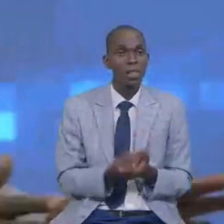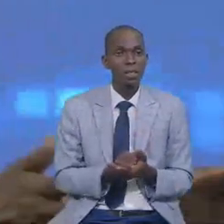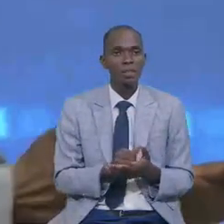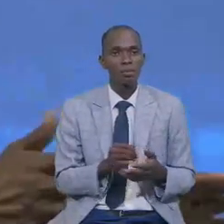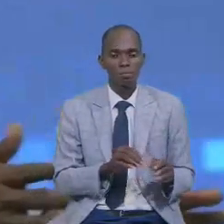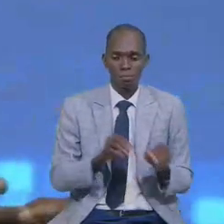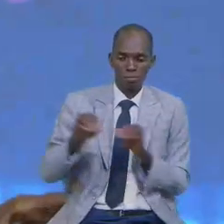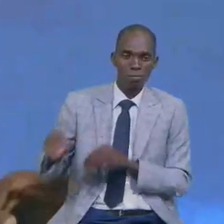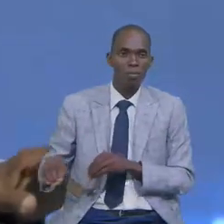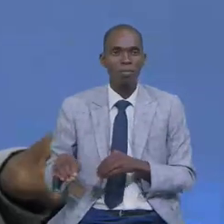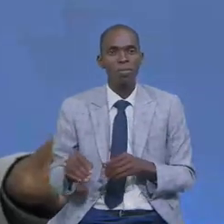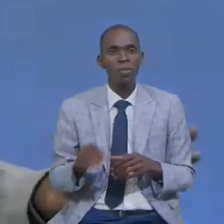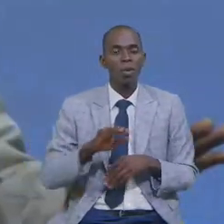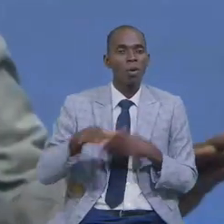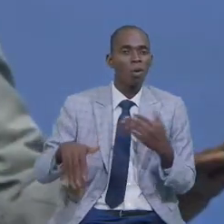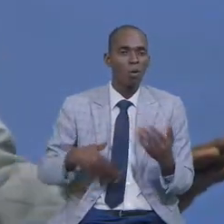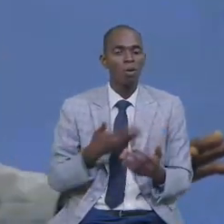1 Pierre 1.